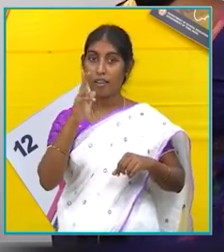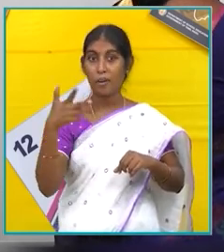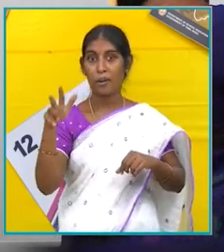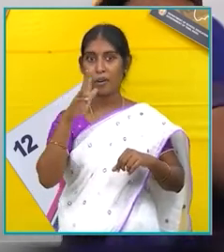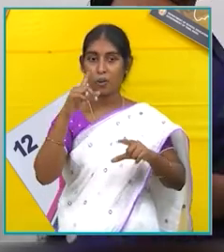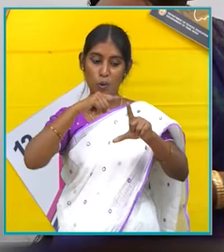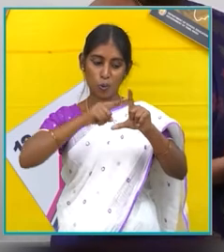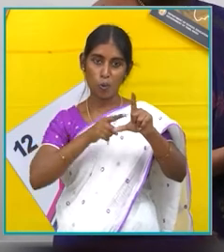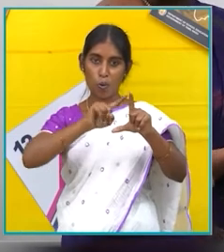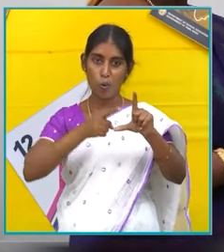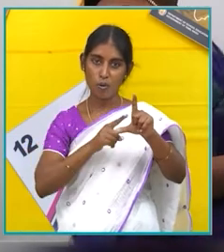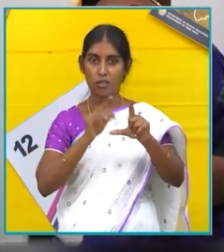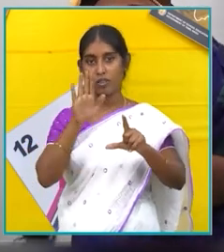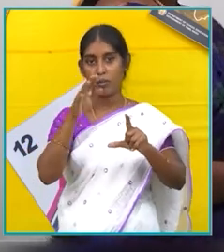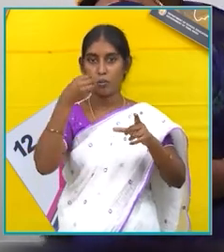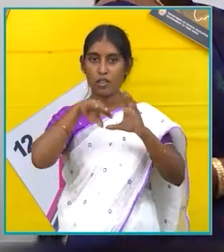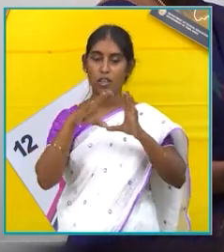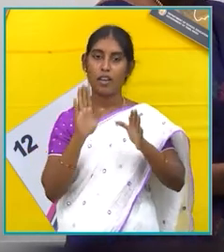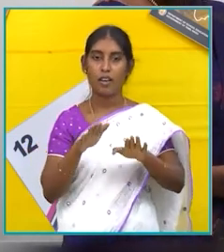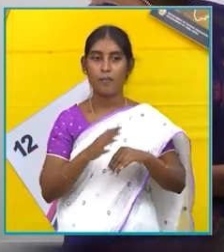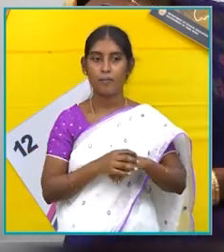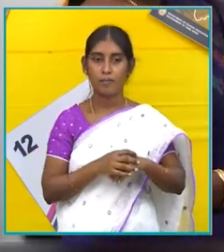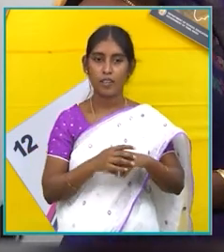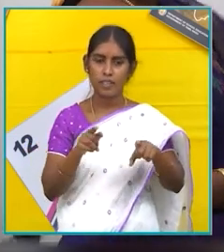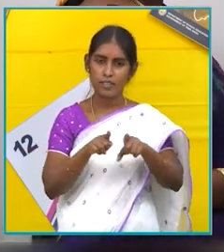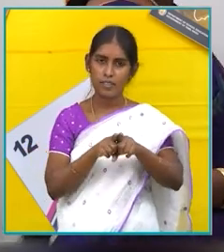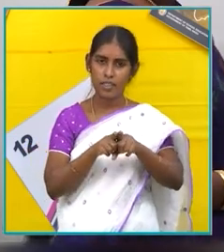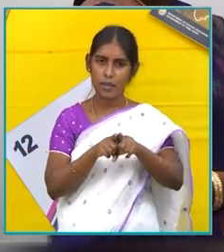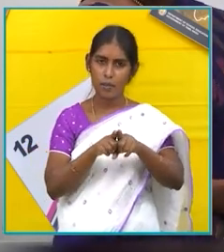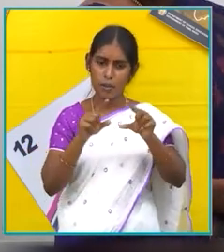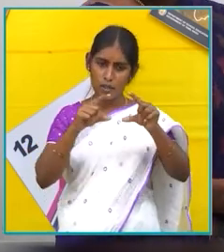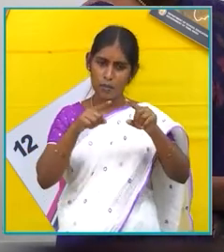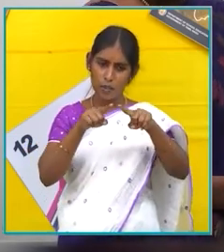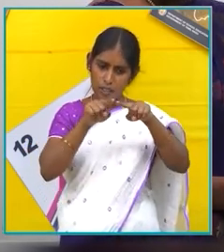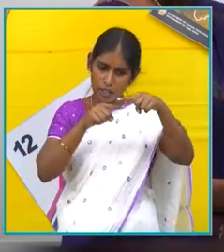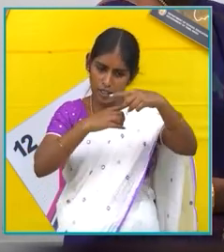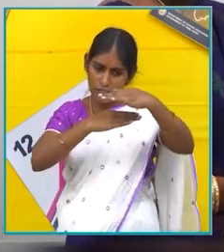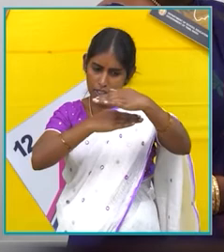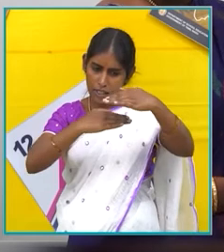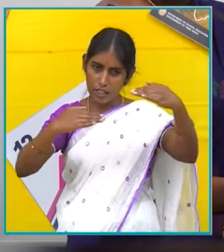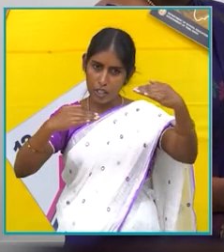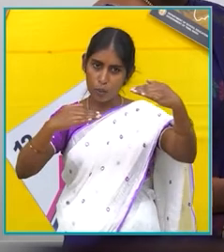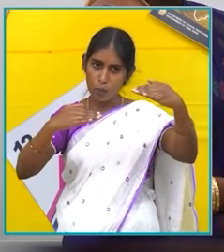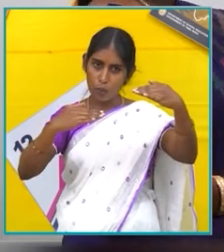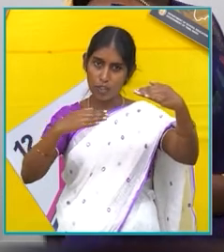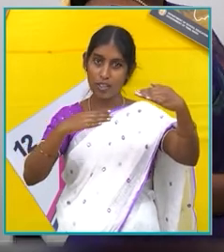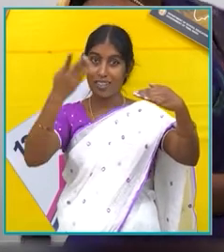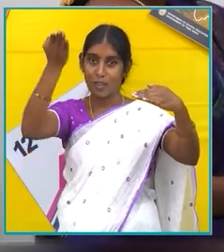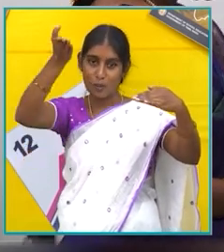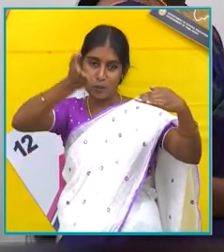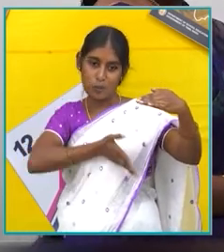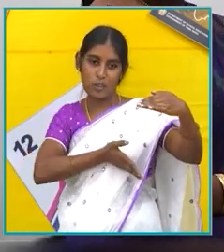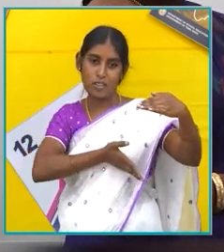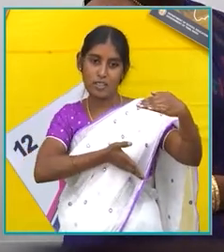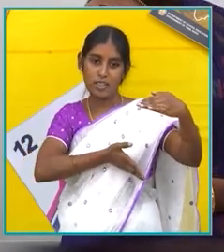2, 3, 4, 5, 6, 7, 8 8 கோணங்களை உருவாக்குது. அதாவது ஒரு இணைக்கோட்டை ஒரு கோடு வெட்டுது அப்படின்னா, வெவ்வேறு புள்ளியில் வெட்டுச்சுன்னா அதுக்கு